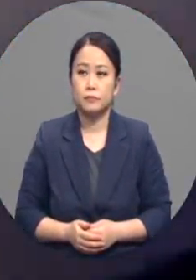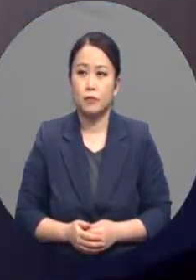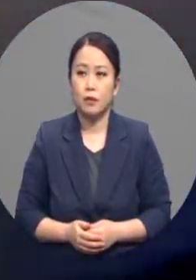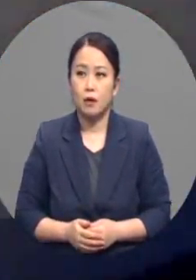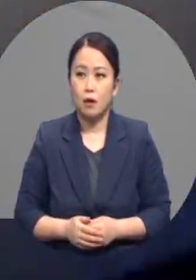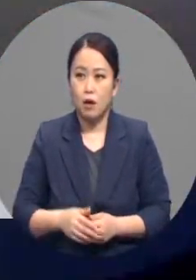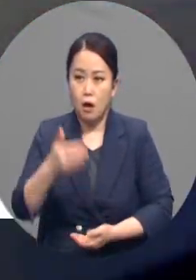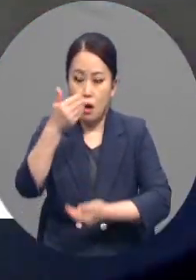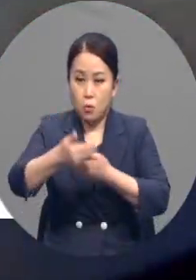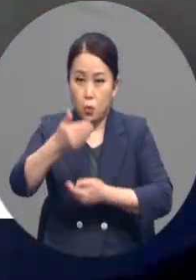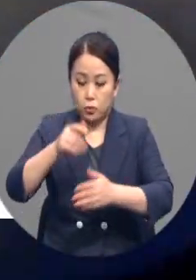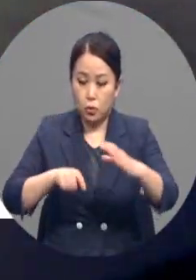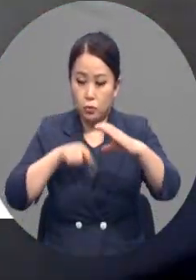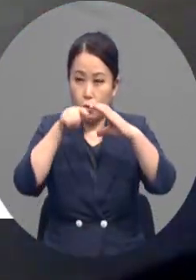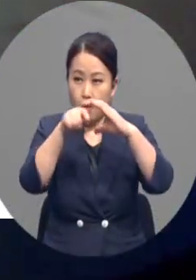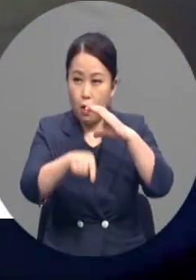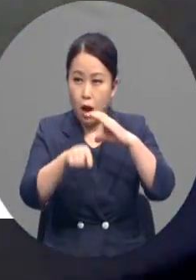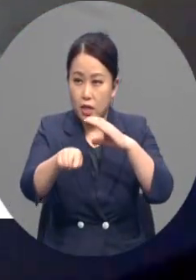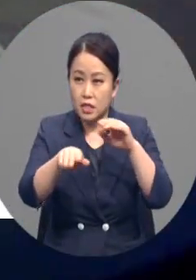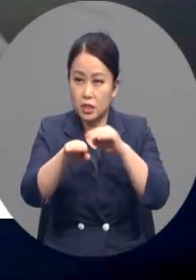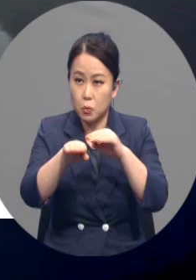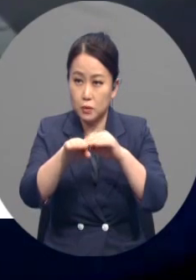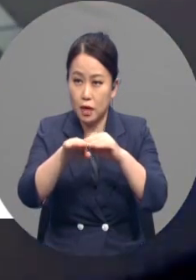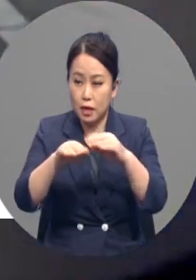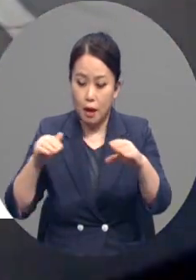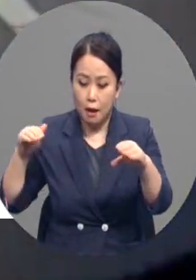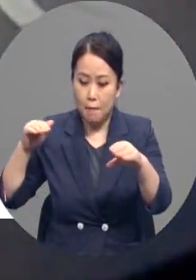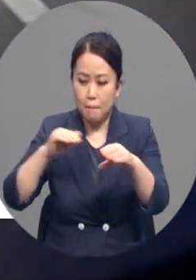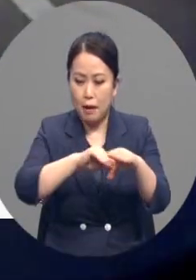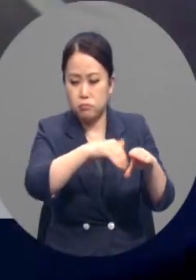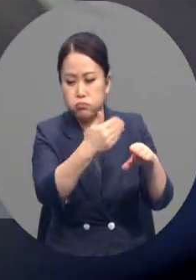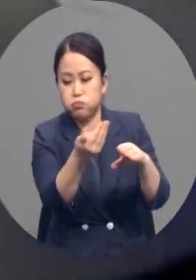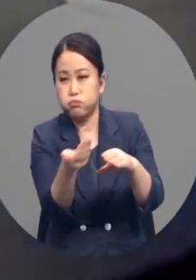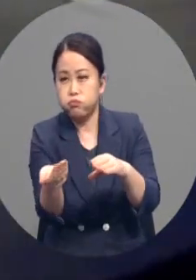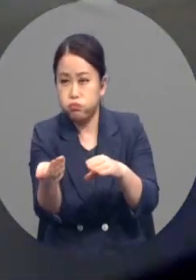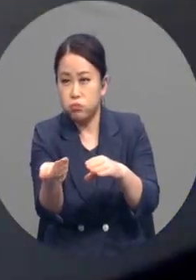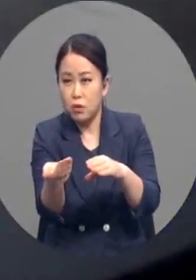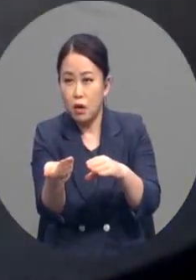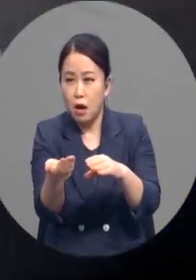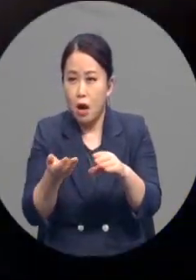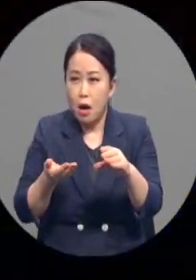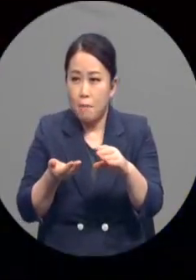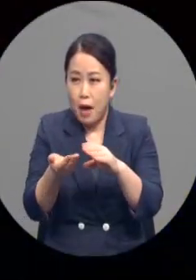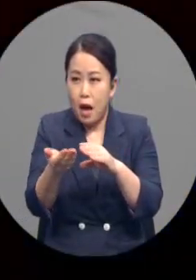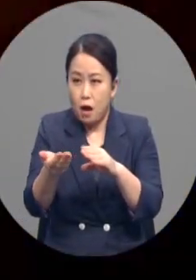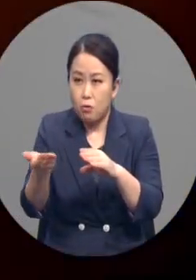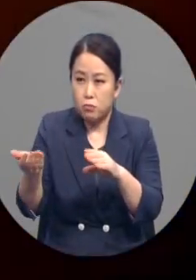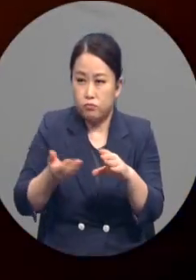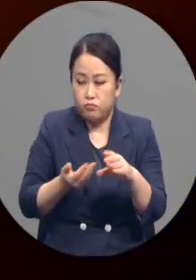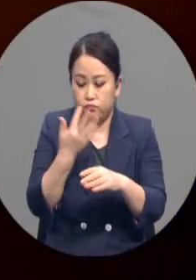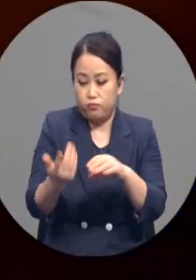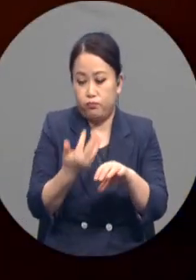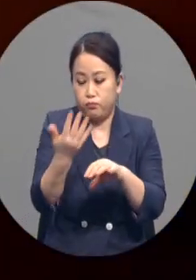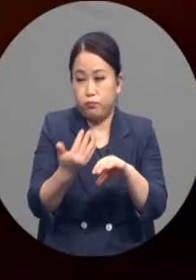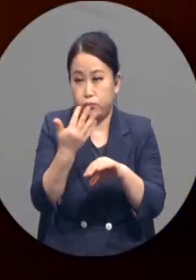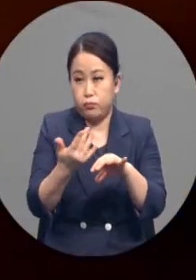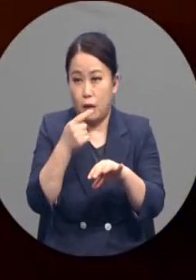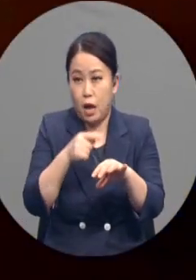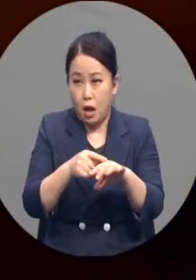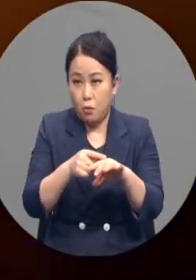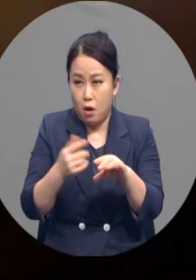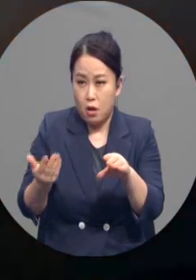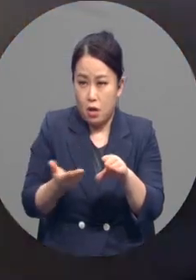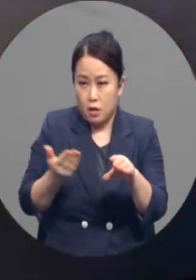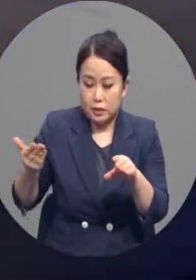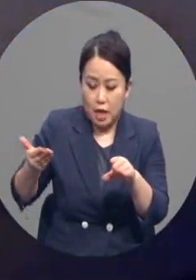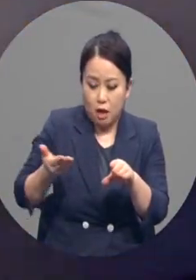9 속도로 투 너무 친히 파던 승용차가 입구를 들이받고 뒤집어 집니다 곧바로 차량의 불길이 치솟던 1차